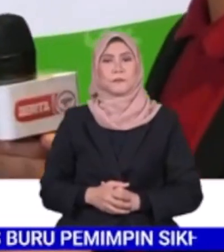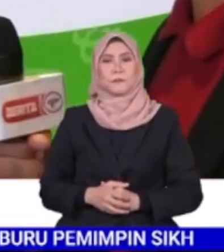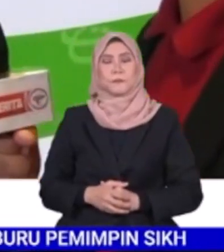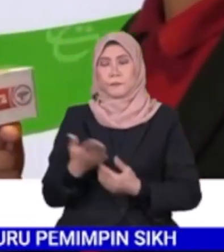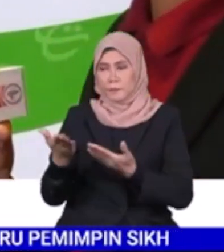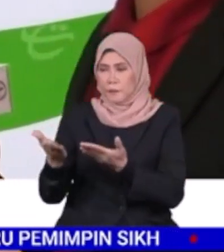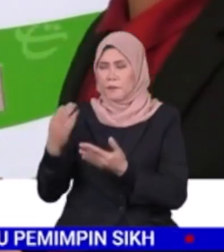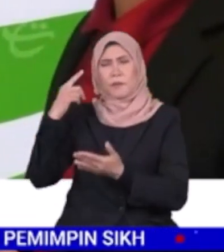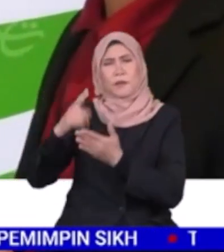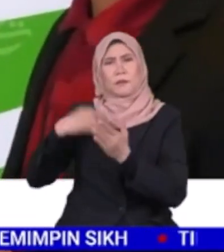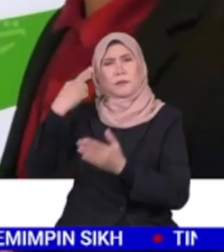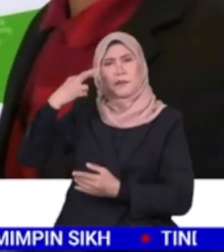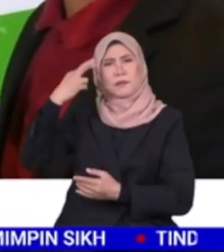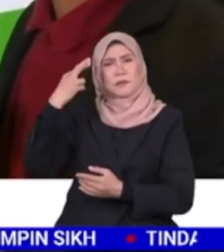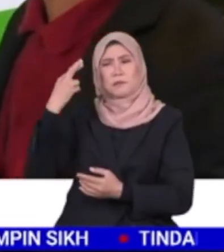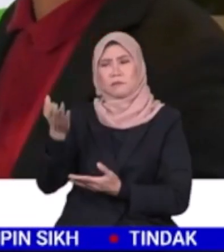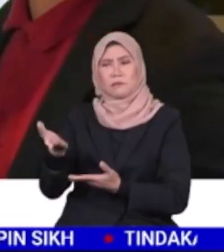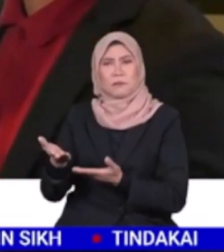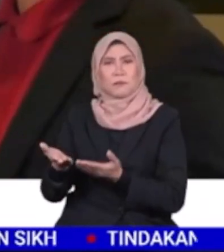kenaikan